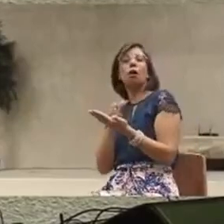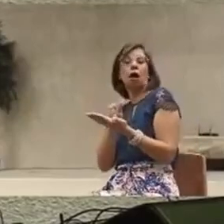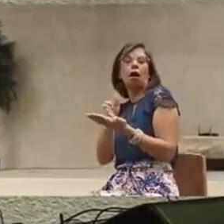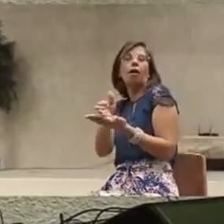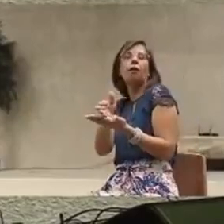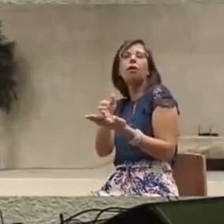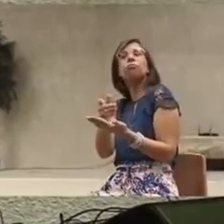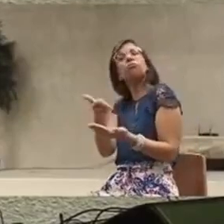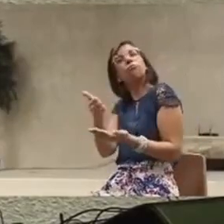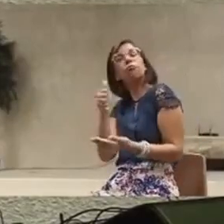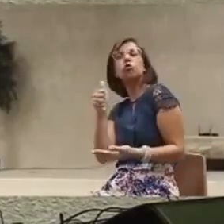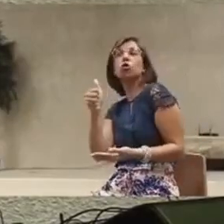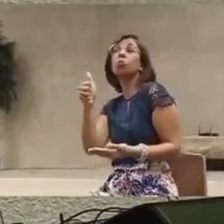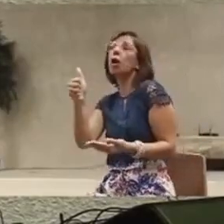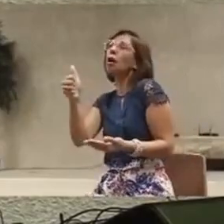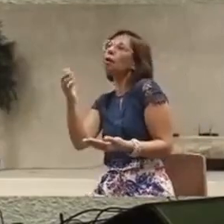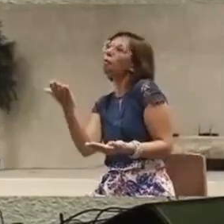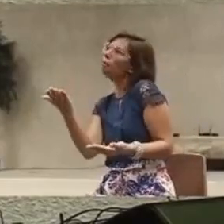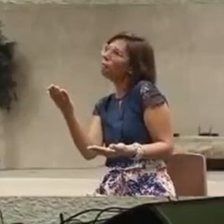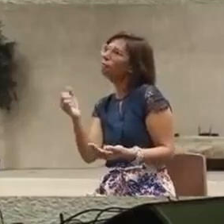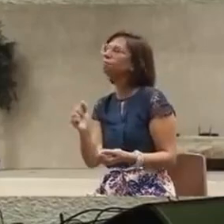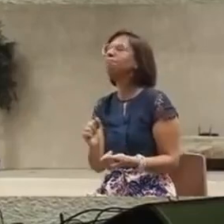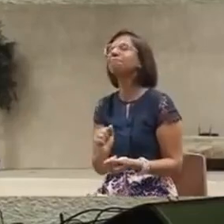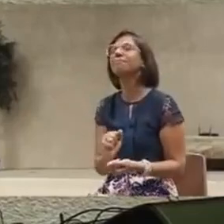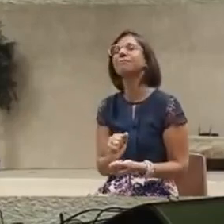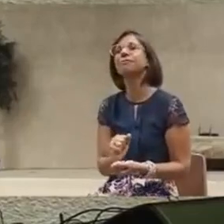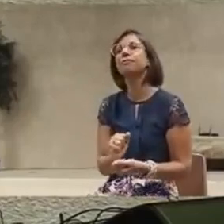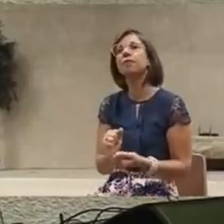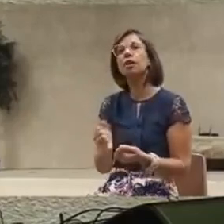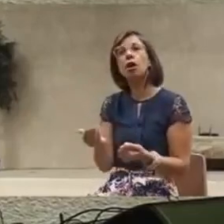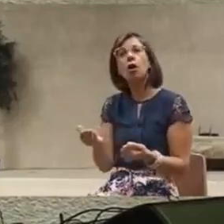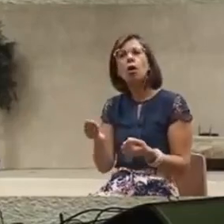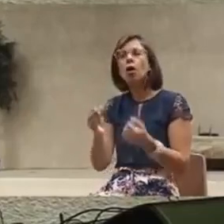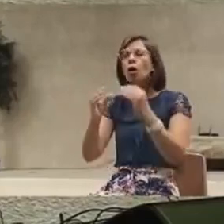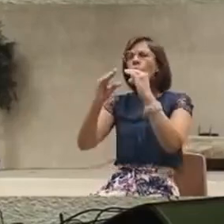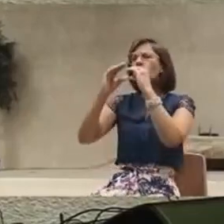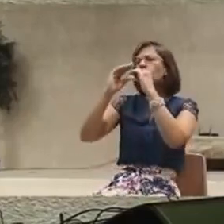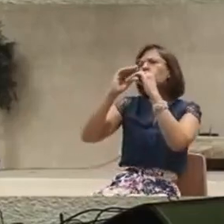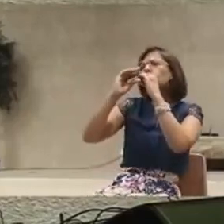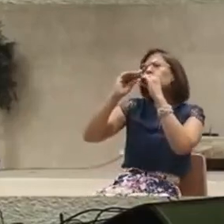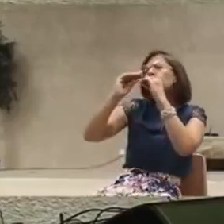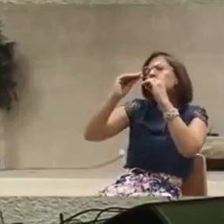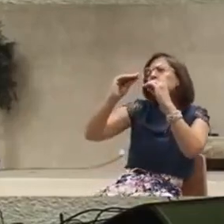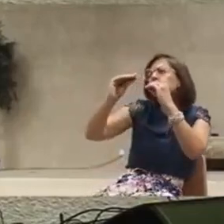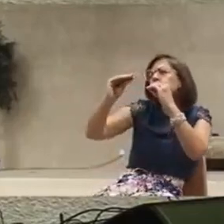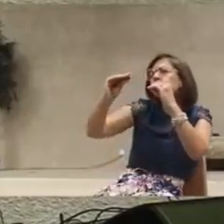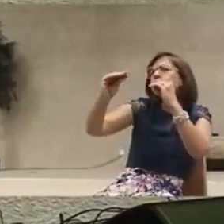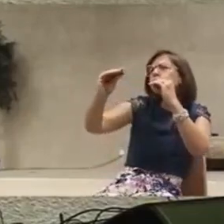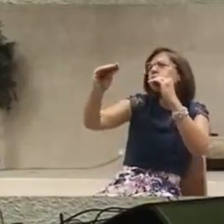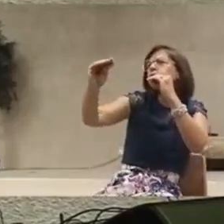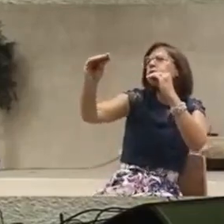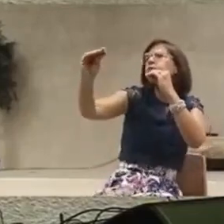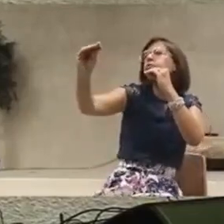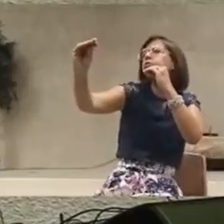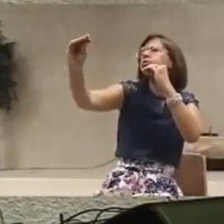mal. J'ai eu l'occasion de voir le désert, le sable, la perte de vue, etc.